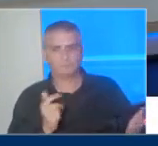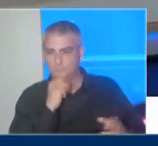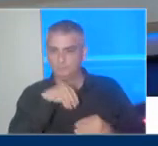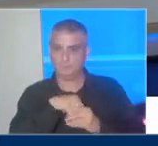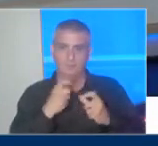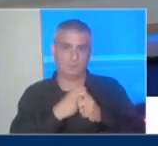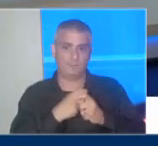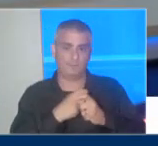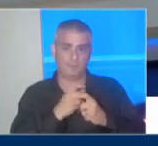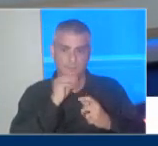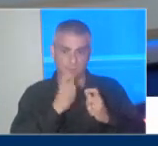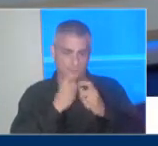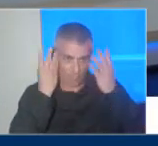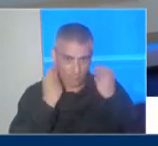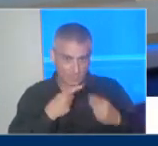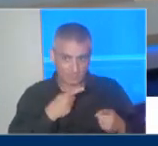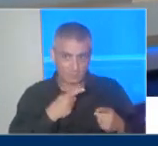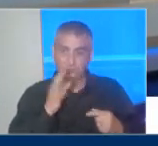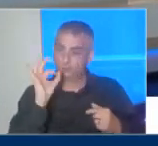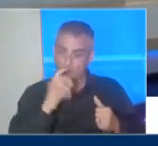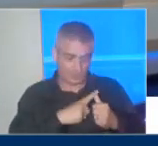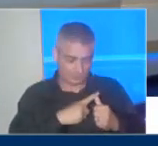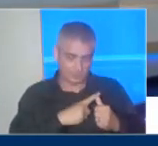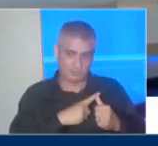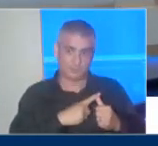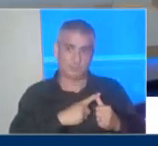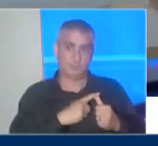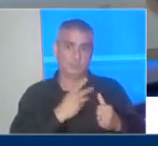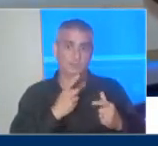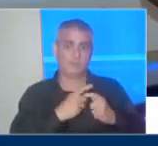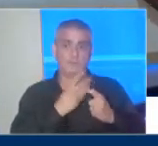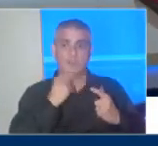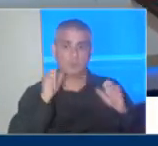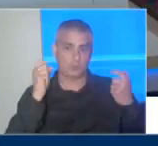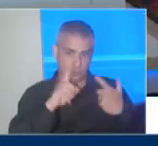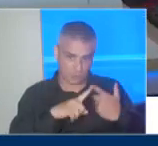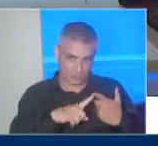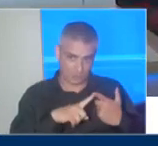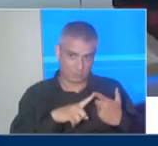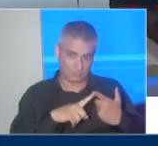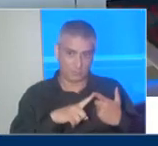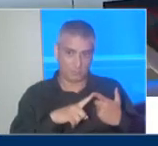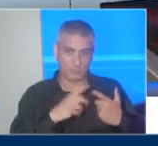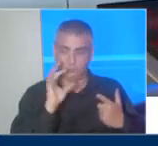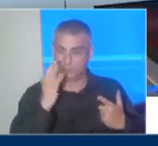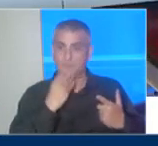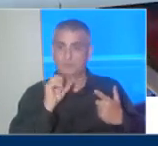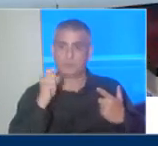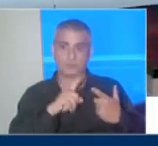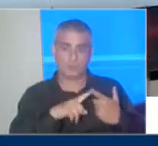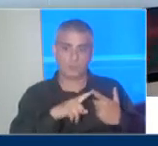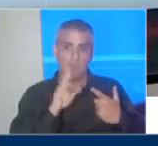אצלנו במפלגות. על מפלגות חרדיות? ש"ס ויהדות התורה. לא, הנה אמרתי, ש"ס, יהדות